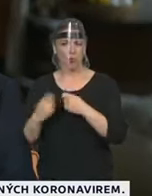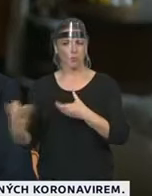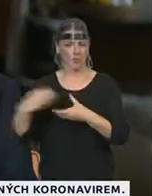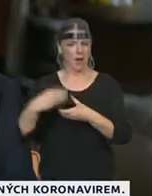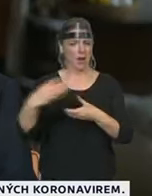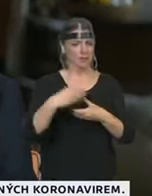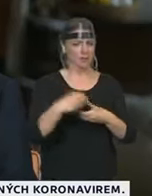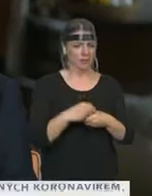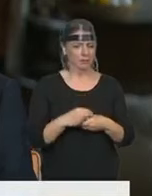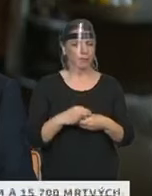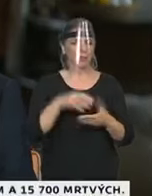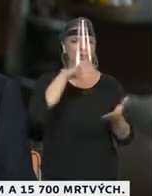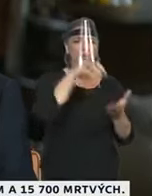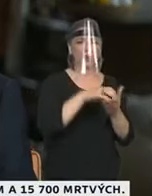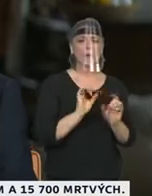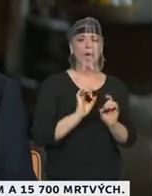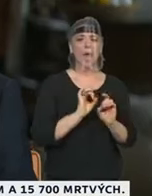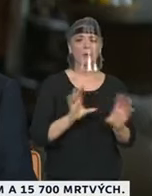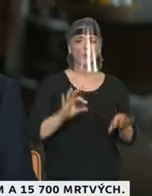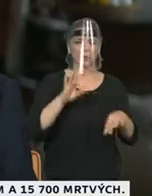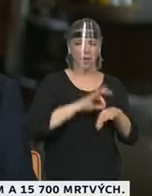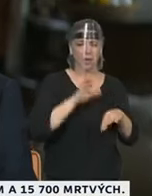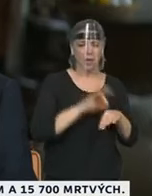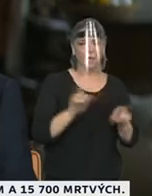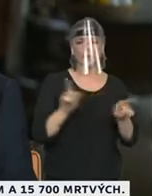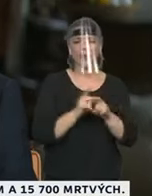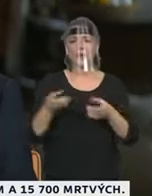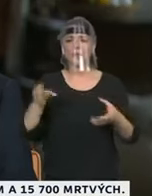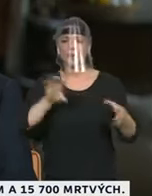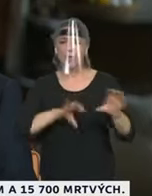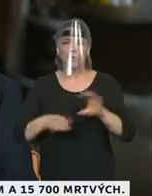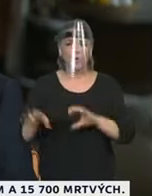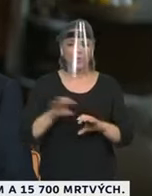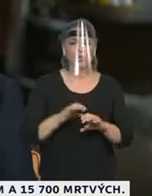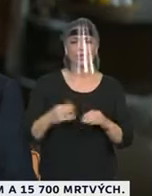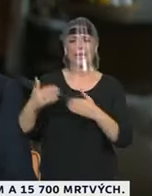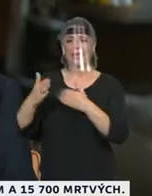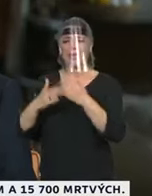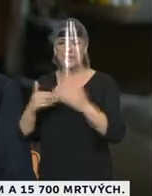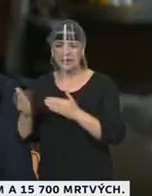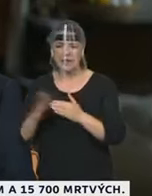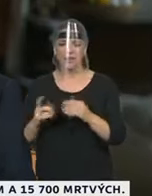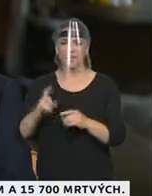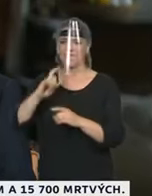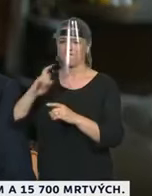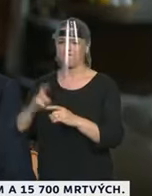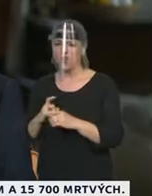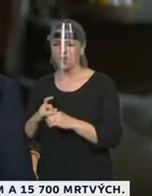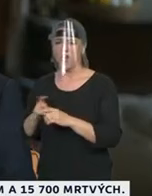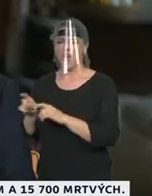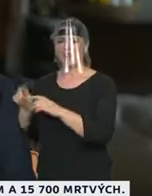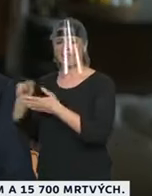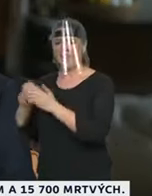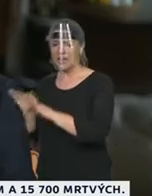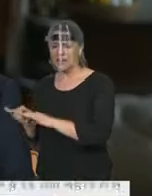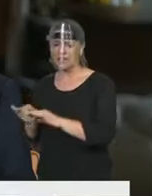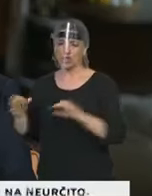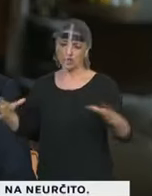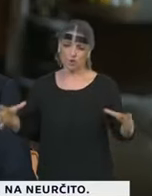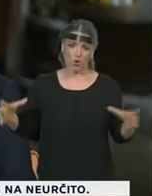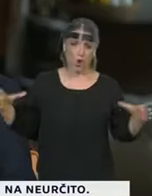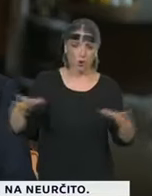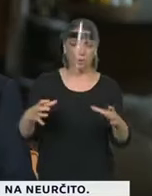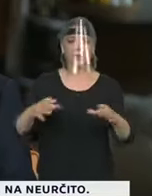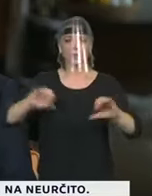spolupráci našich epidemiologů, hygieniků, laboratoří, ajťáků a vojáků vznikl projekt, který nám pomůže